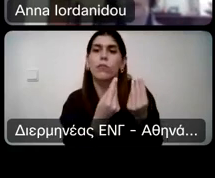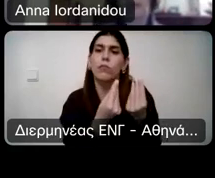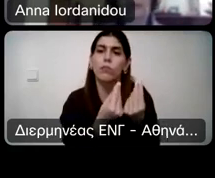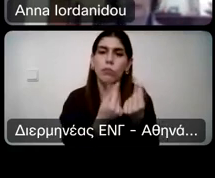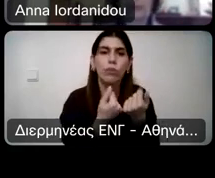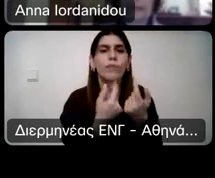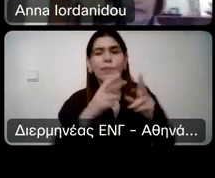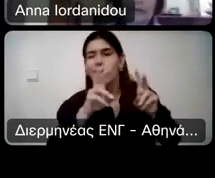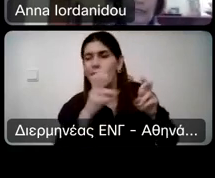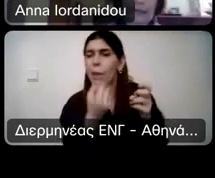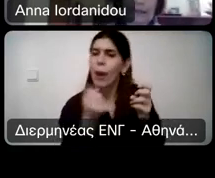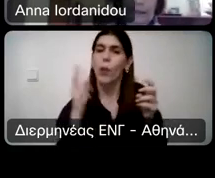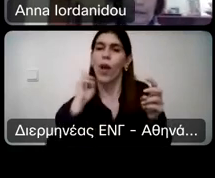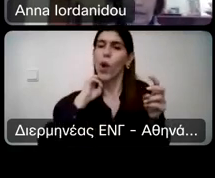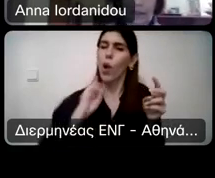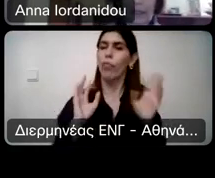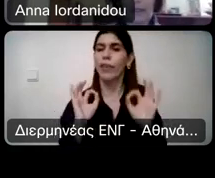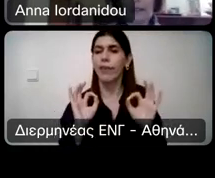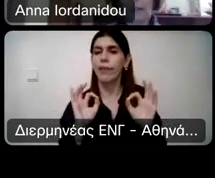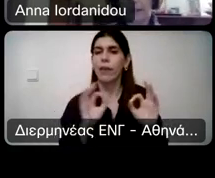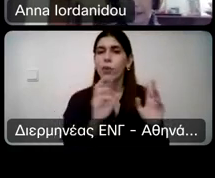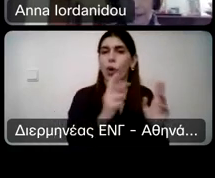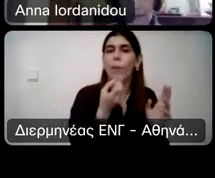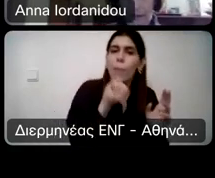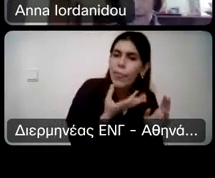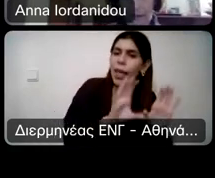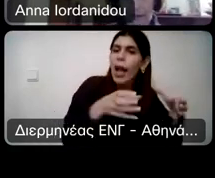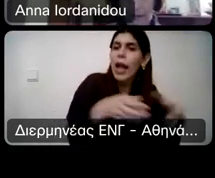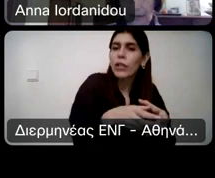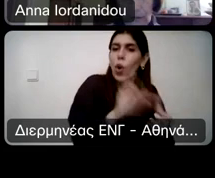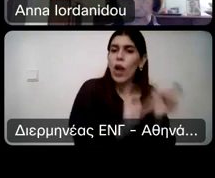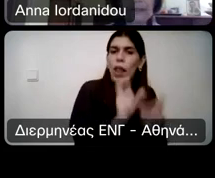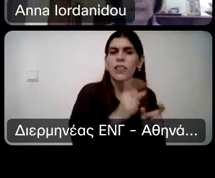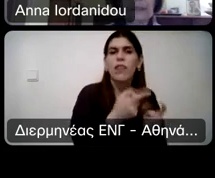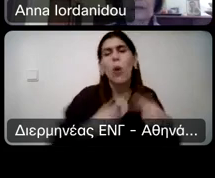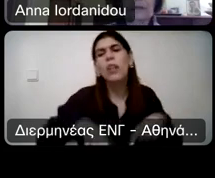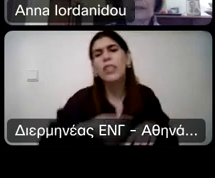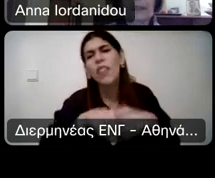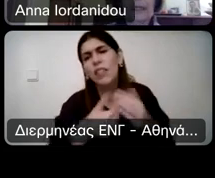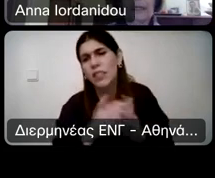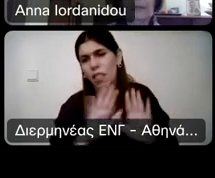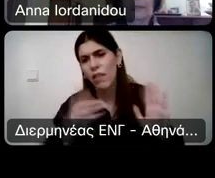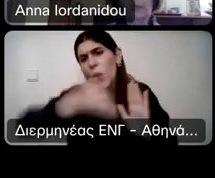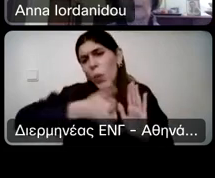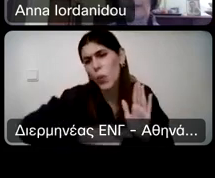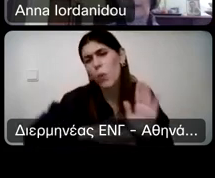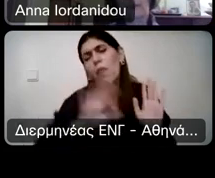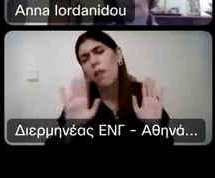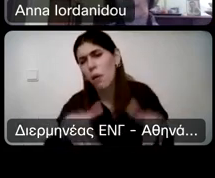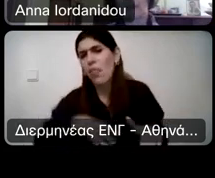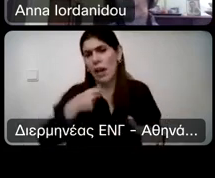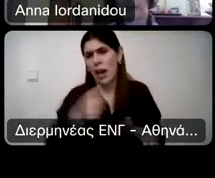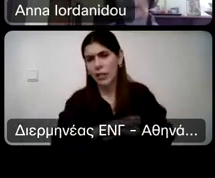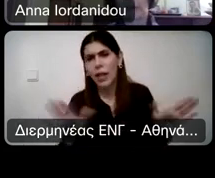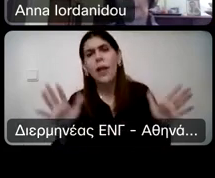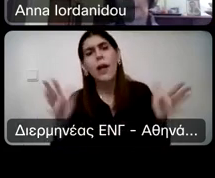που αντιστοιχούν σε κάθε κατηγορία, αλλά δεν σας ενδιαφέρει αυτό. Βλέπετε ότι προσπαθήσαμε να